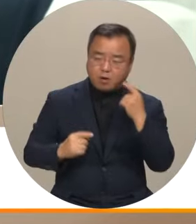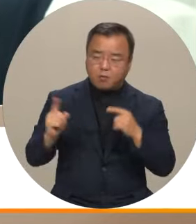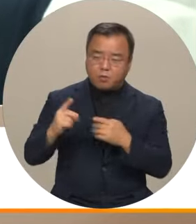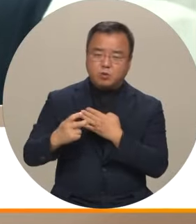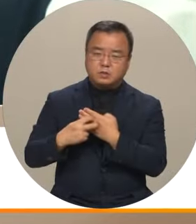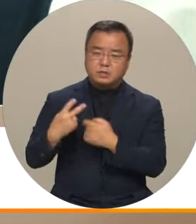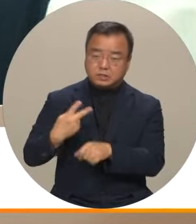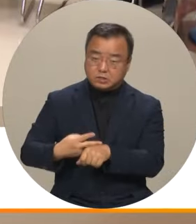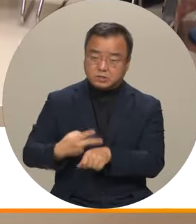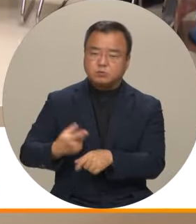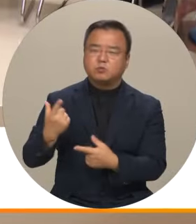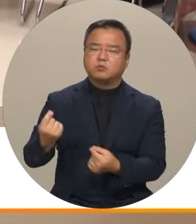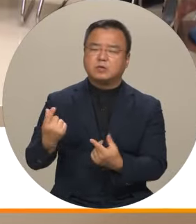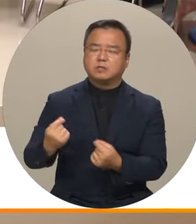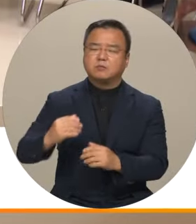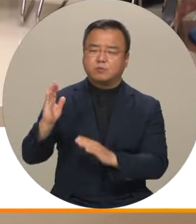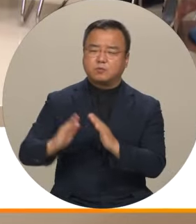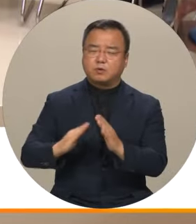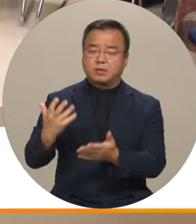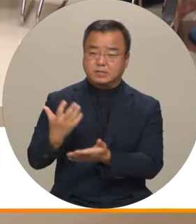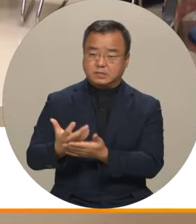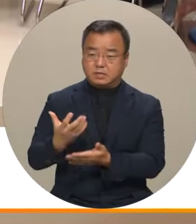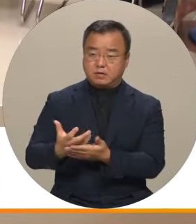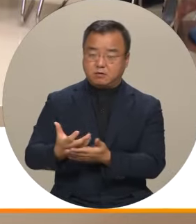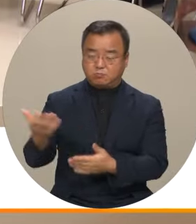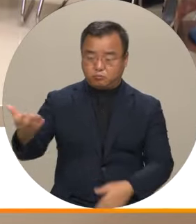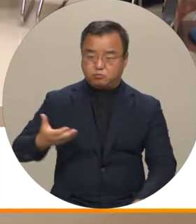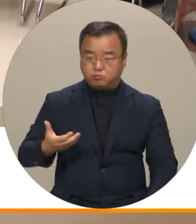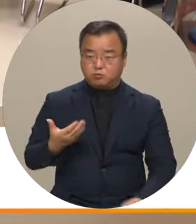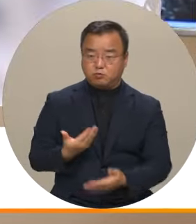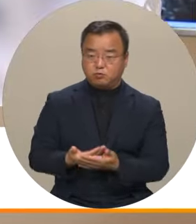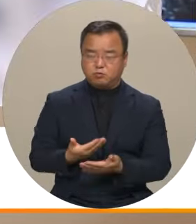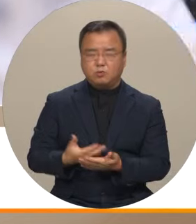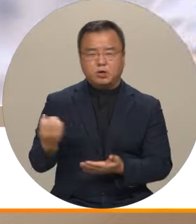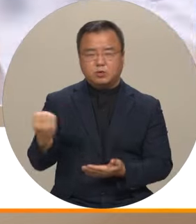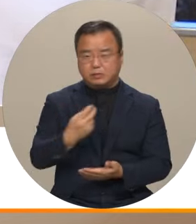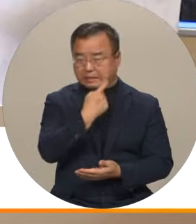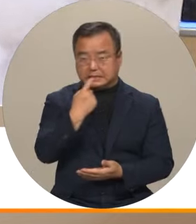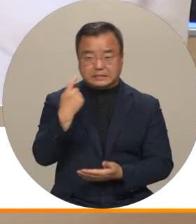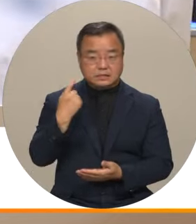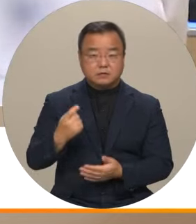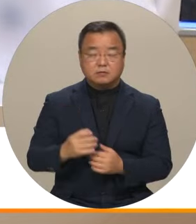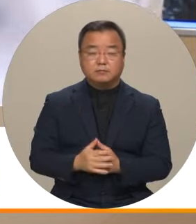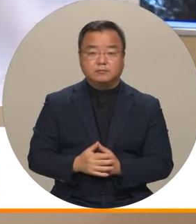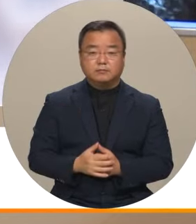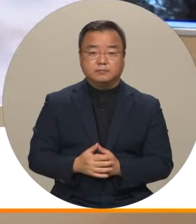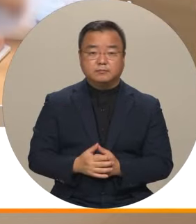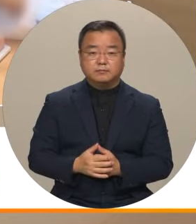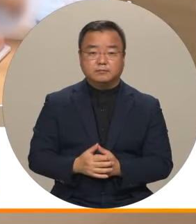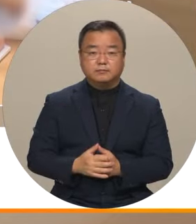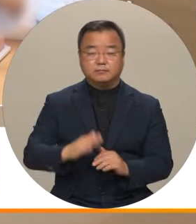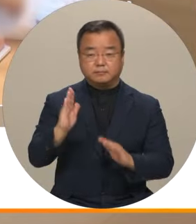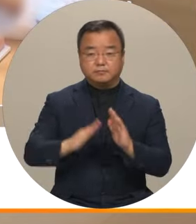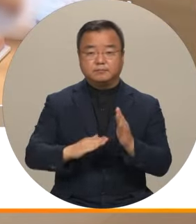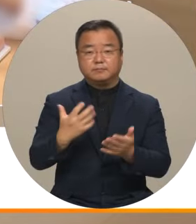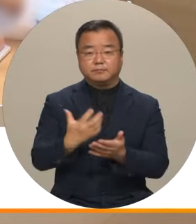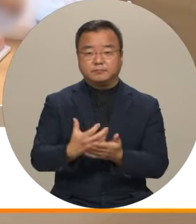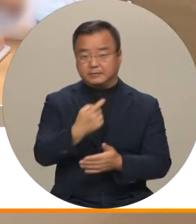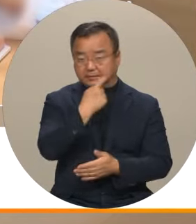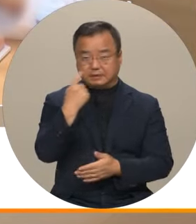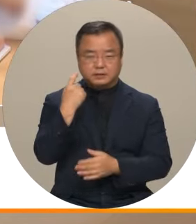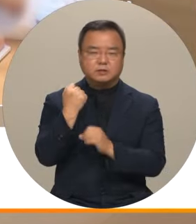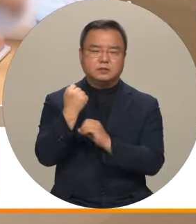선생님처럼 어 객관적인 자료 어 그다음에 증거 그렇죠 어 객관적인 자료와 증거에